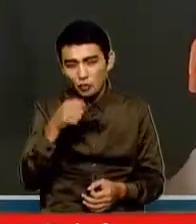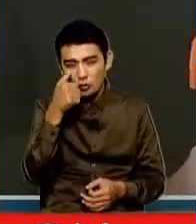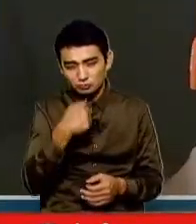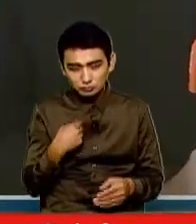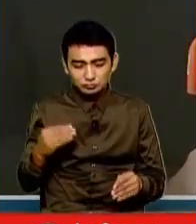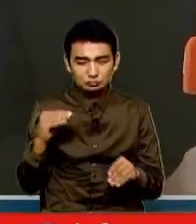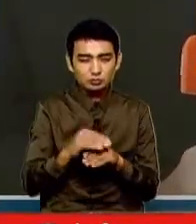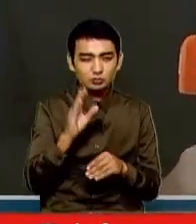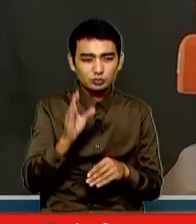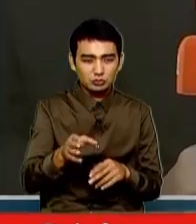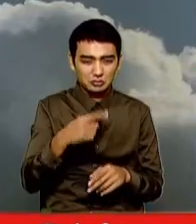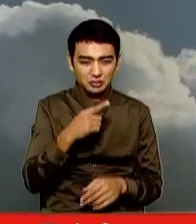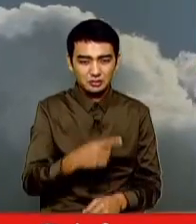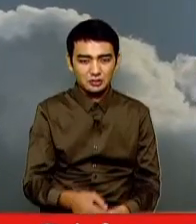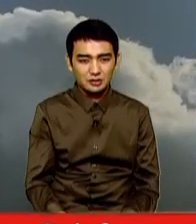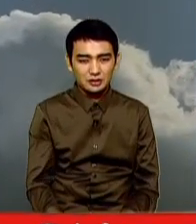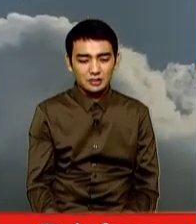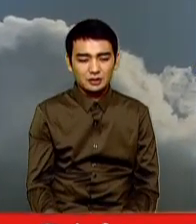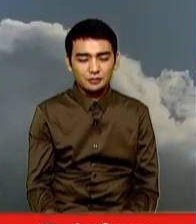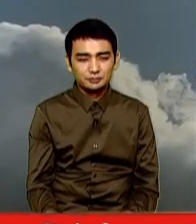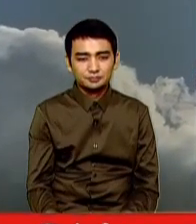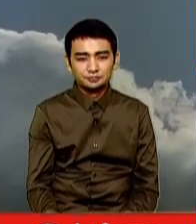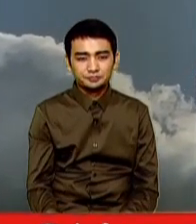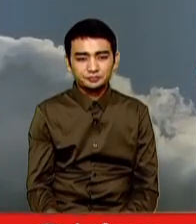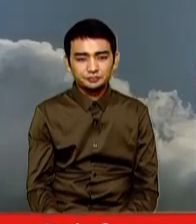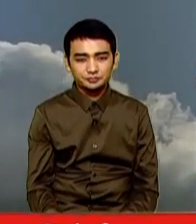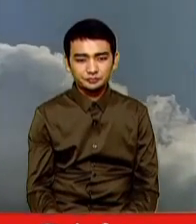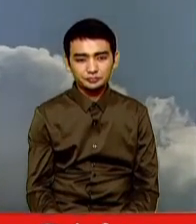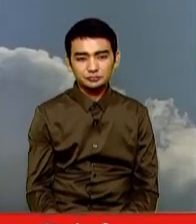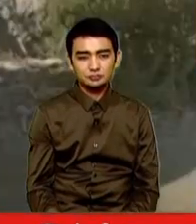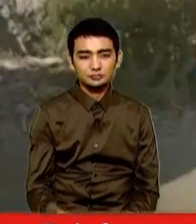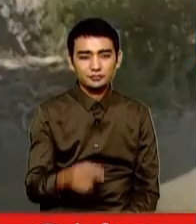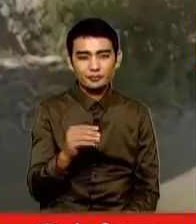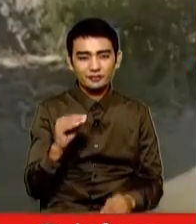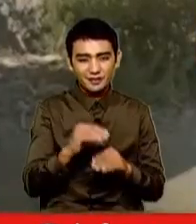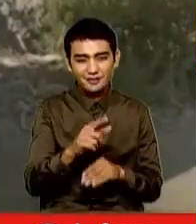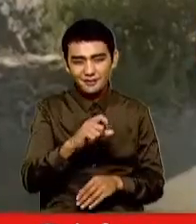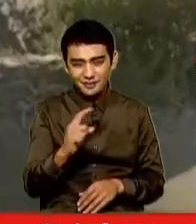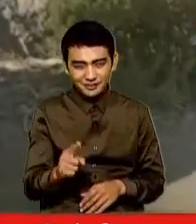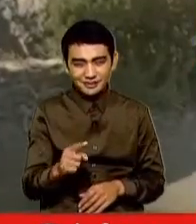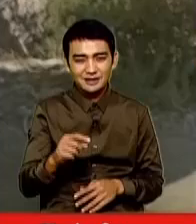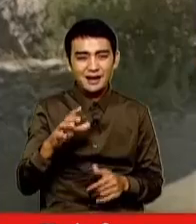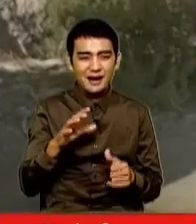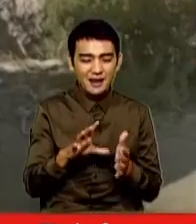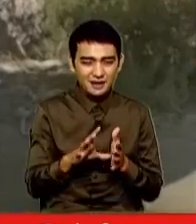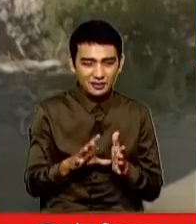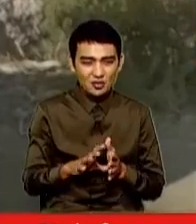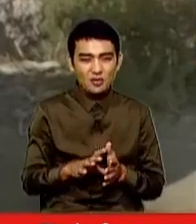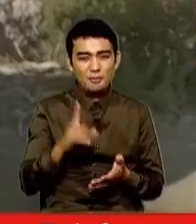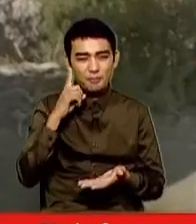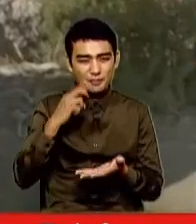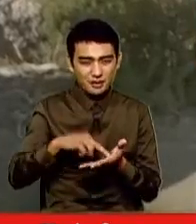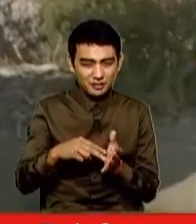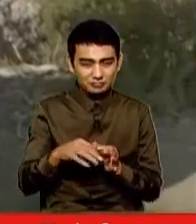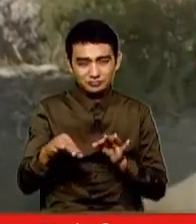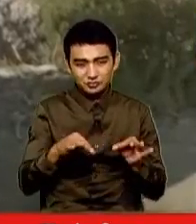инфрақұрылым жүргіземіз деп отыр. Инженерлік инфрақұрылым нысандары, су желісі, газ желісі, тоқ желісін жобалауға